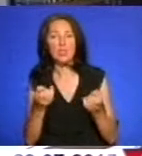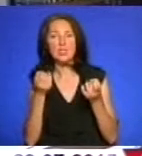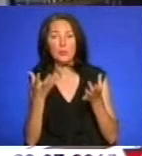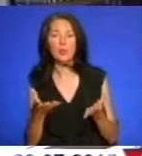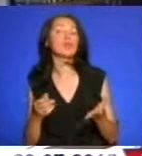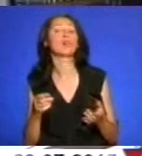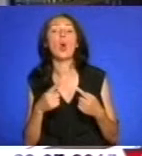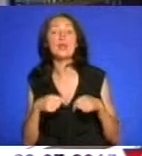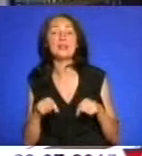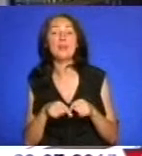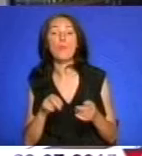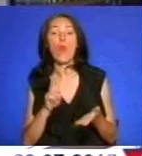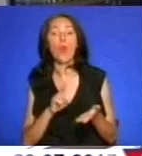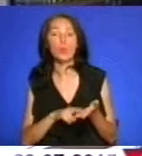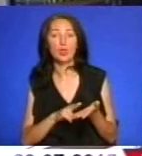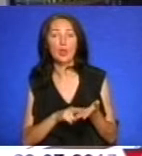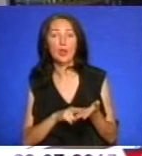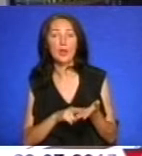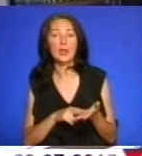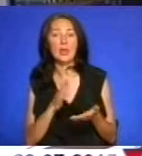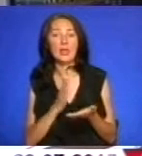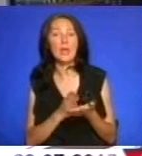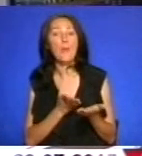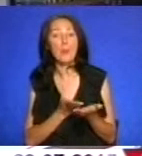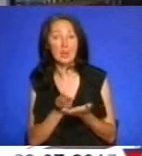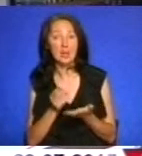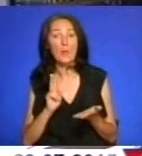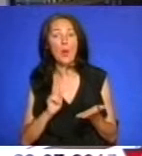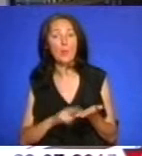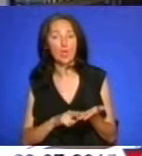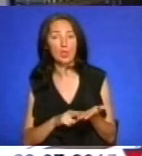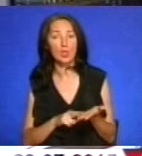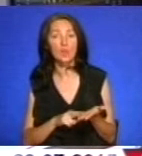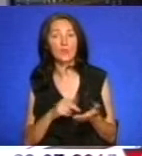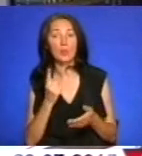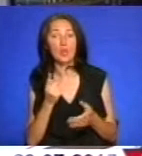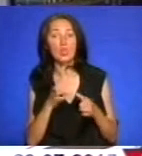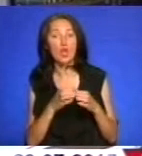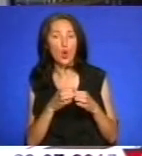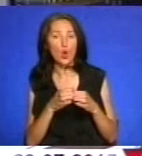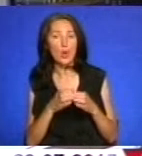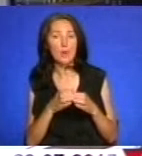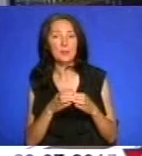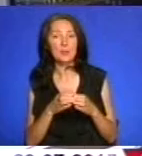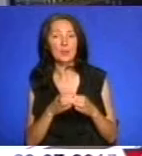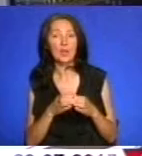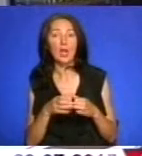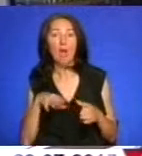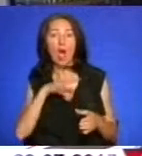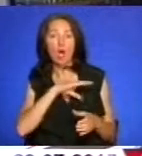систему оподаткування і є платниками податку першої групи, в їх